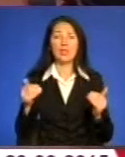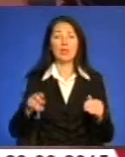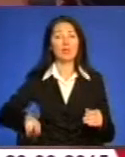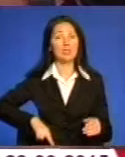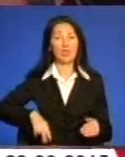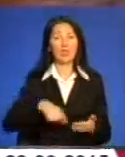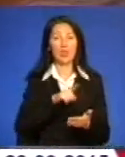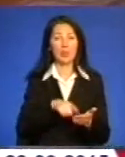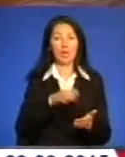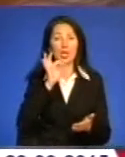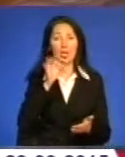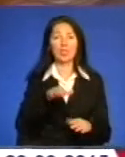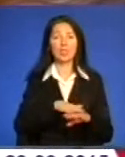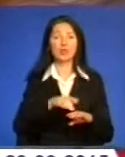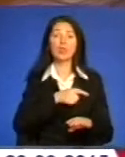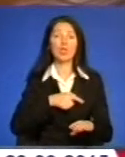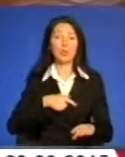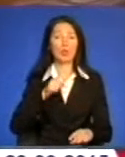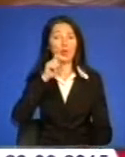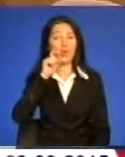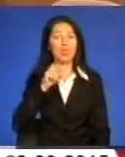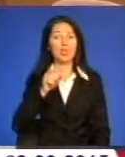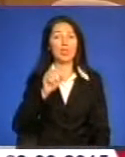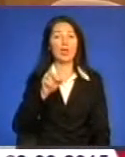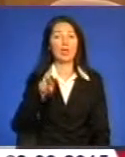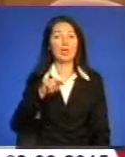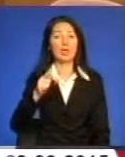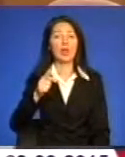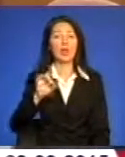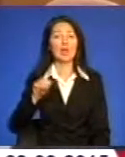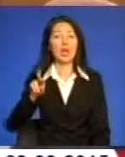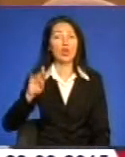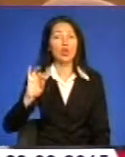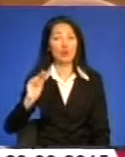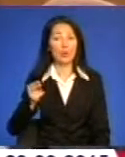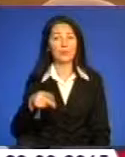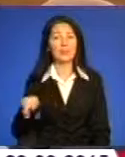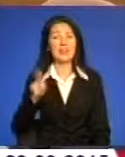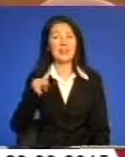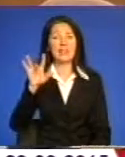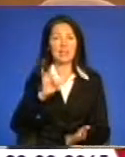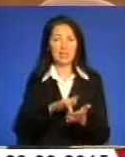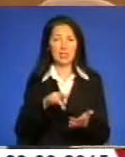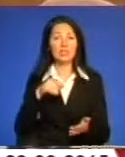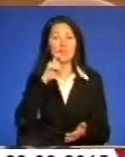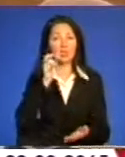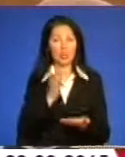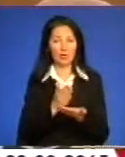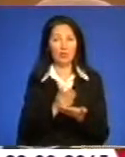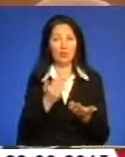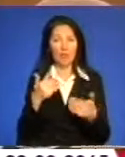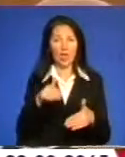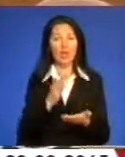каже народний депутат України Олександр Дехтярчук. Децентралізація в країні вже відбувається. Вже з 1 січня цього